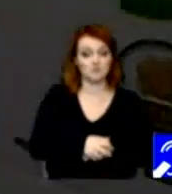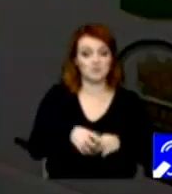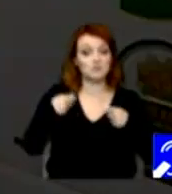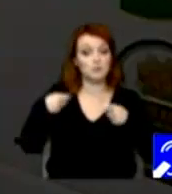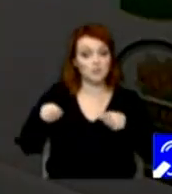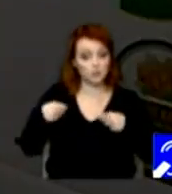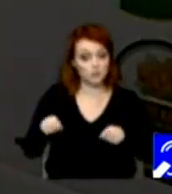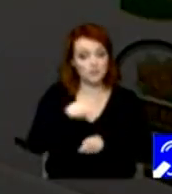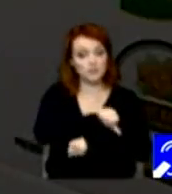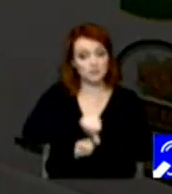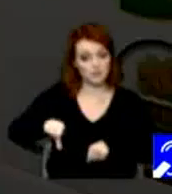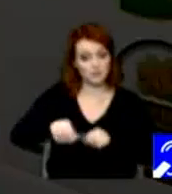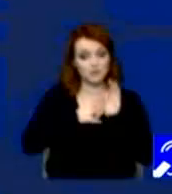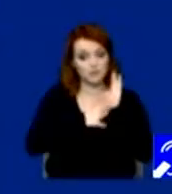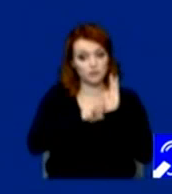se exportă